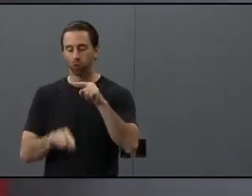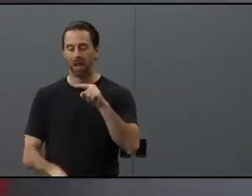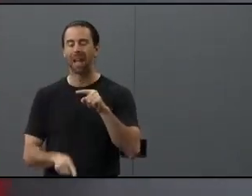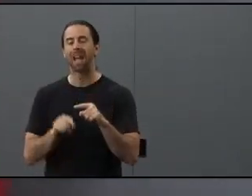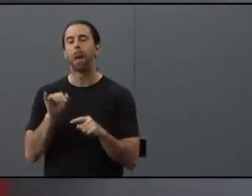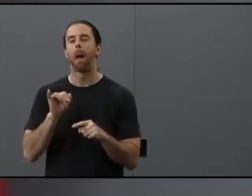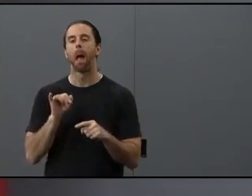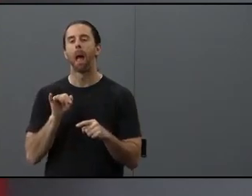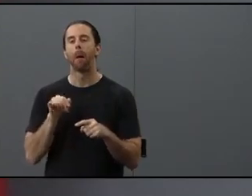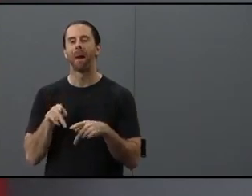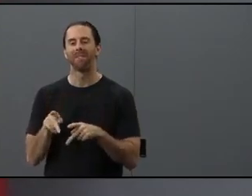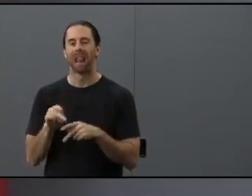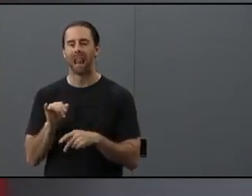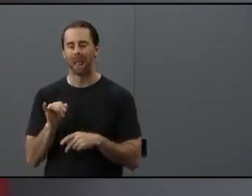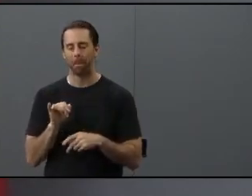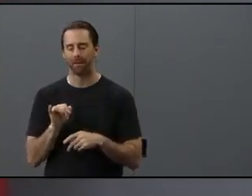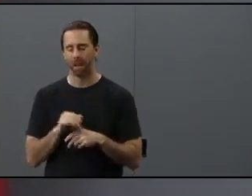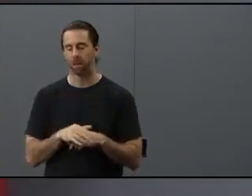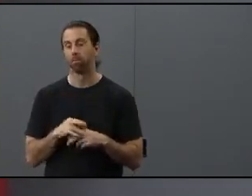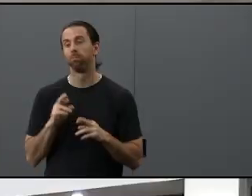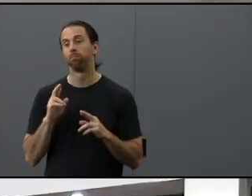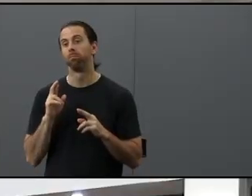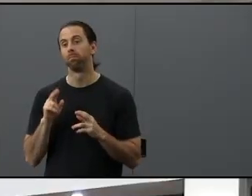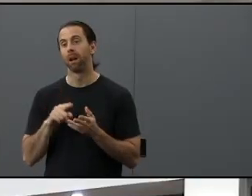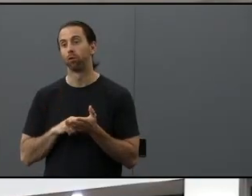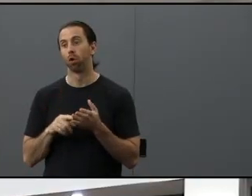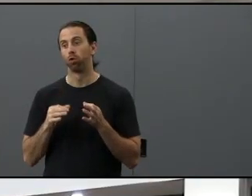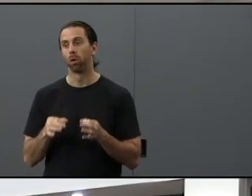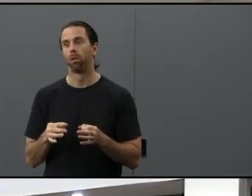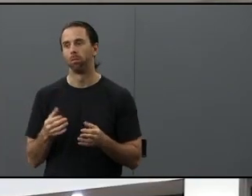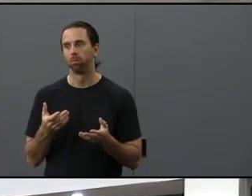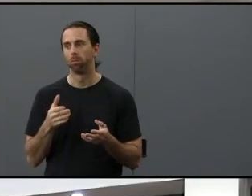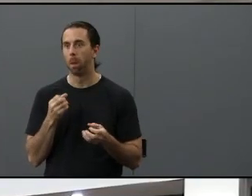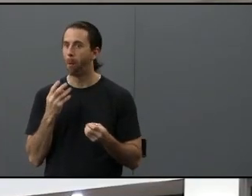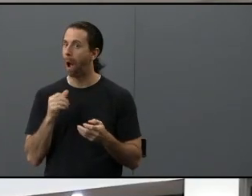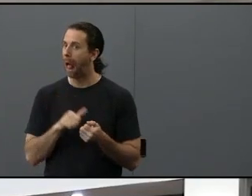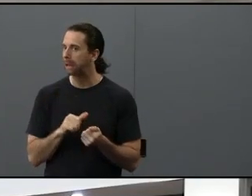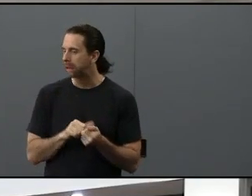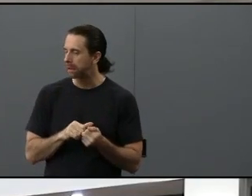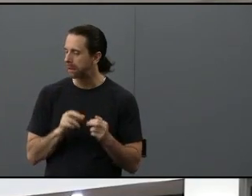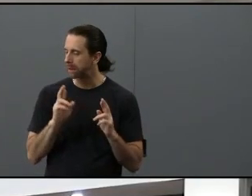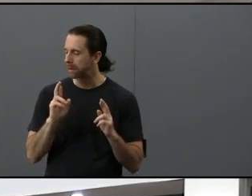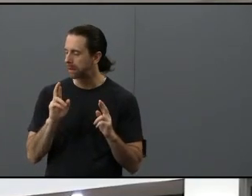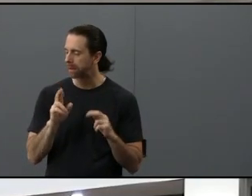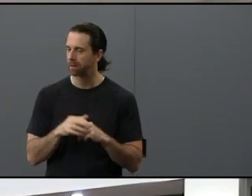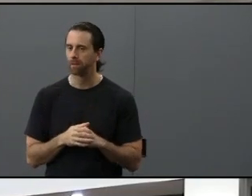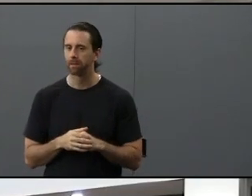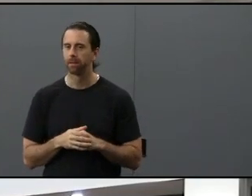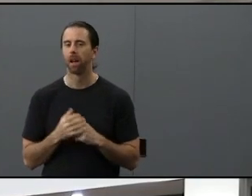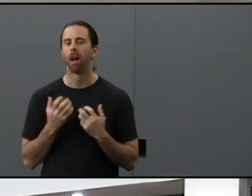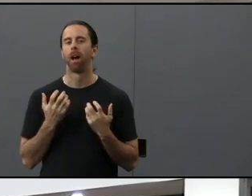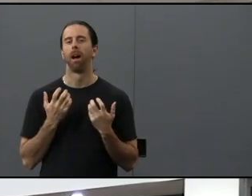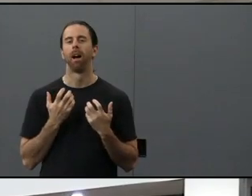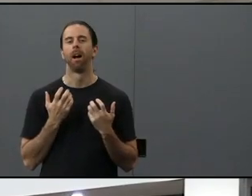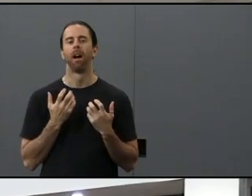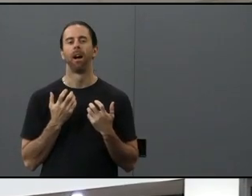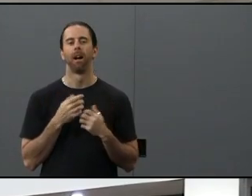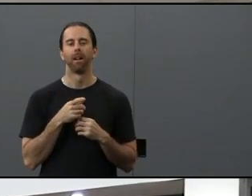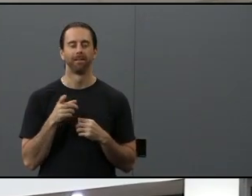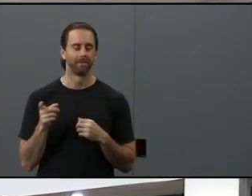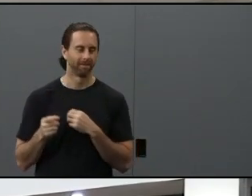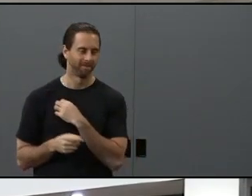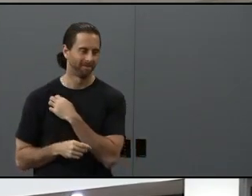hiberville exact donc espérant que cette résolution ne vous laissera pas de glace ah